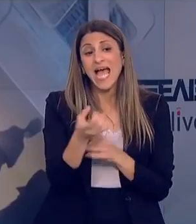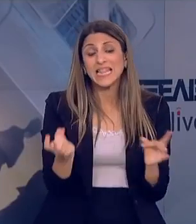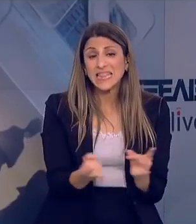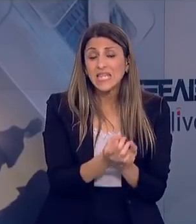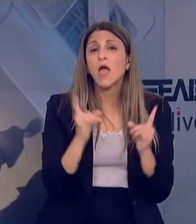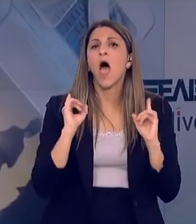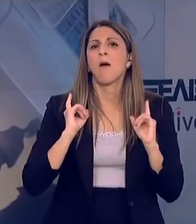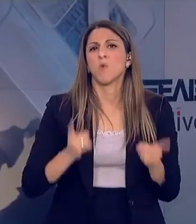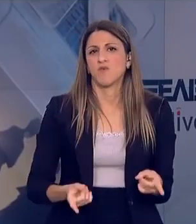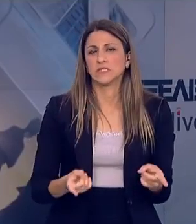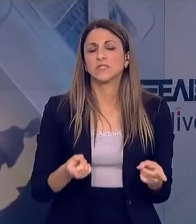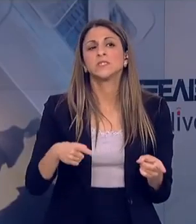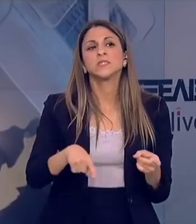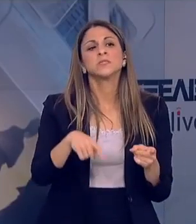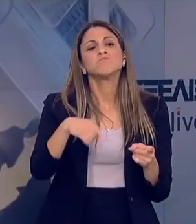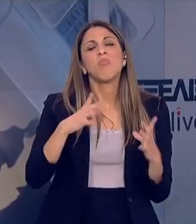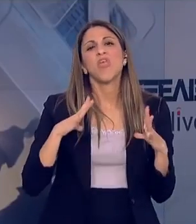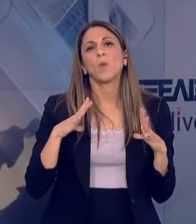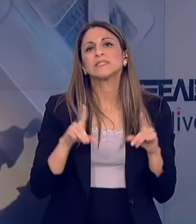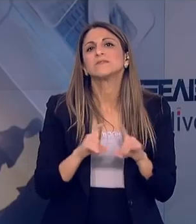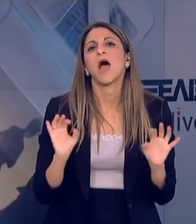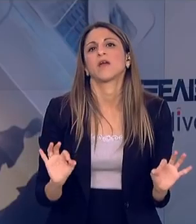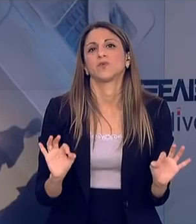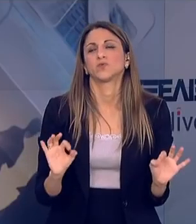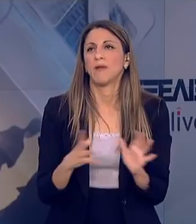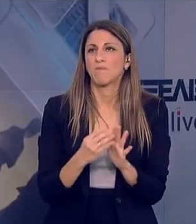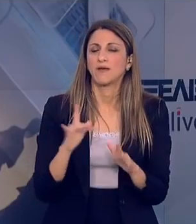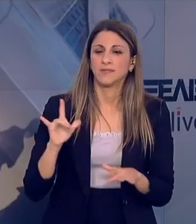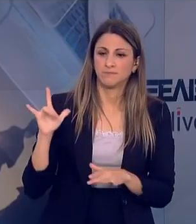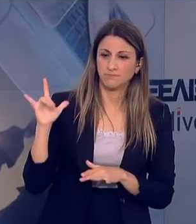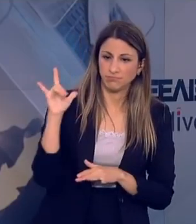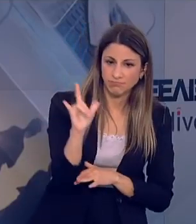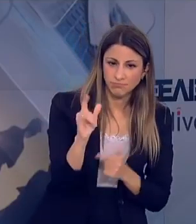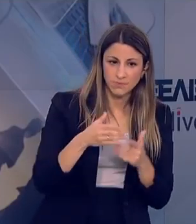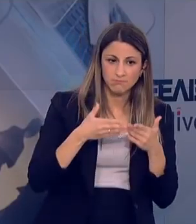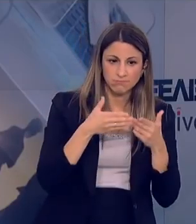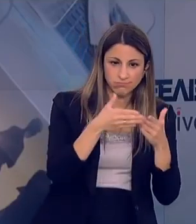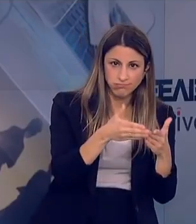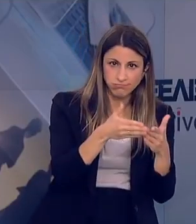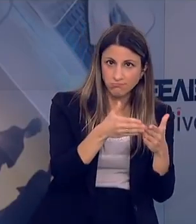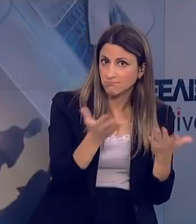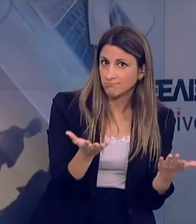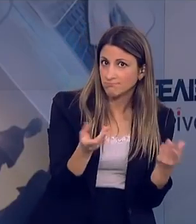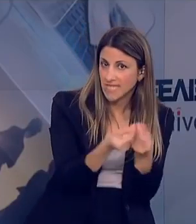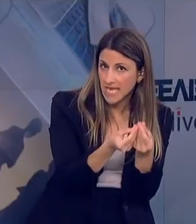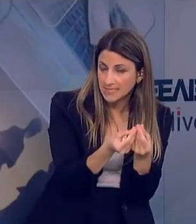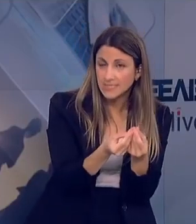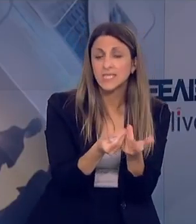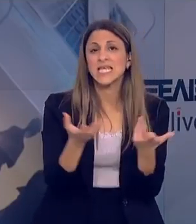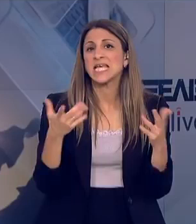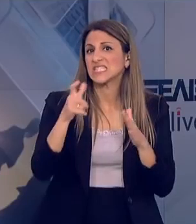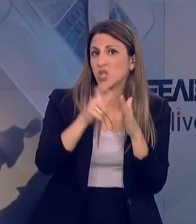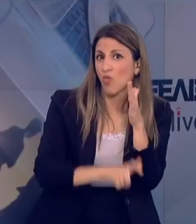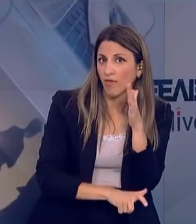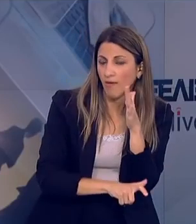με κλιματισμό σε πλοίο κλειστού τύπου ή αεροπλάνο? Σε τι είδους κατάλημα θα επιλέγατε να μείνετε, ιδίως αν ανήκατε σε ευπαθείς ομάδες